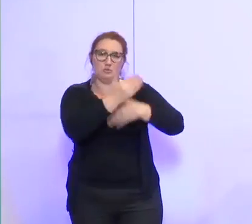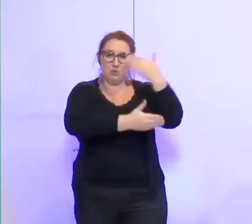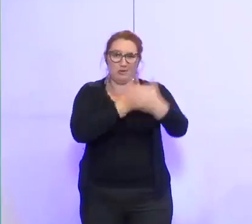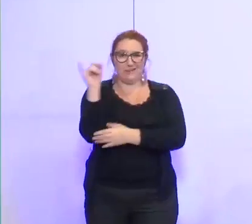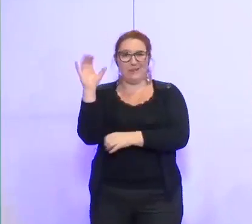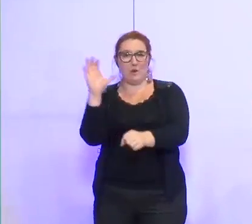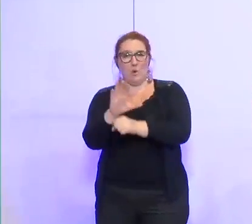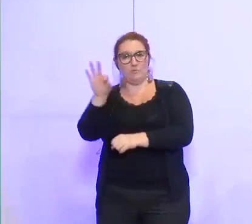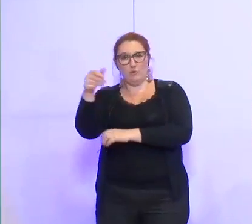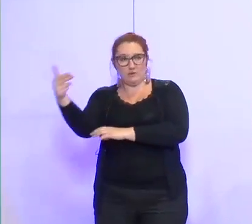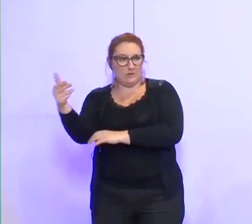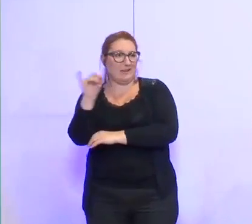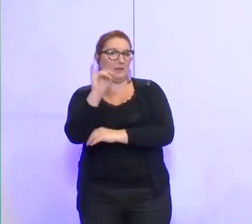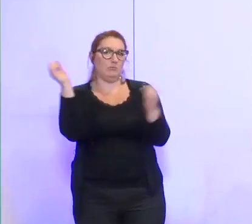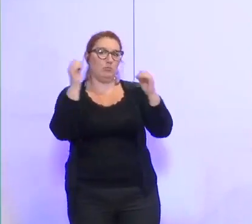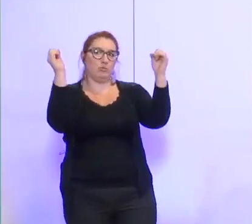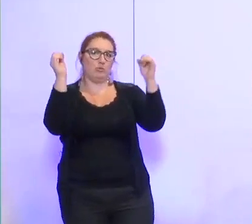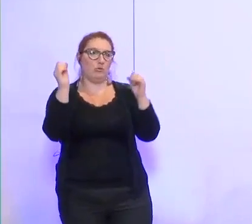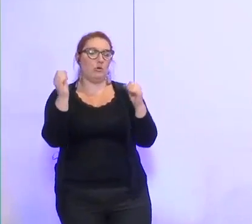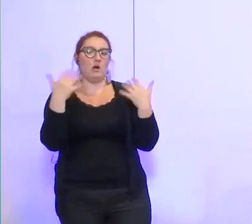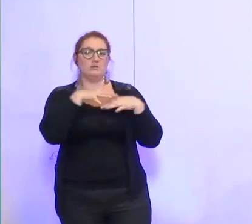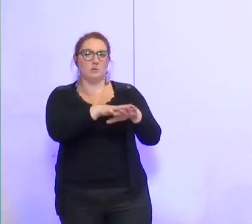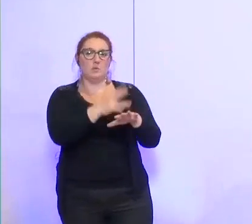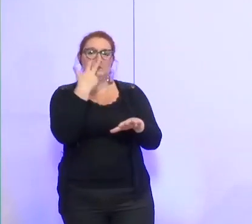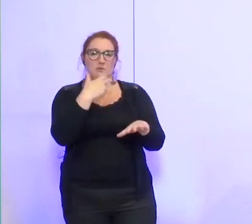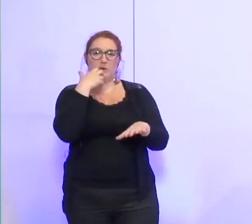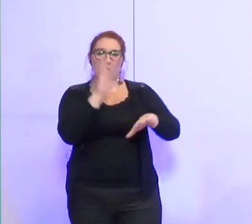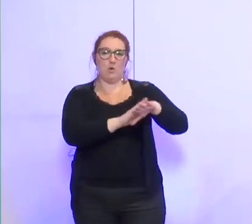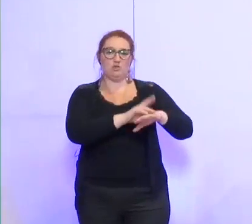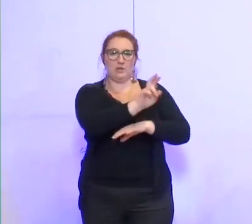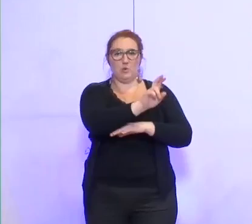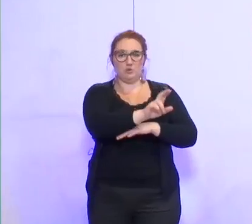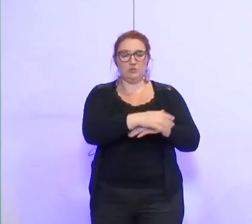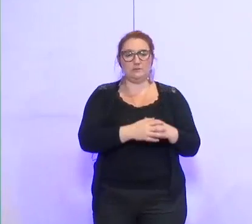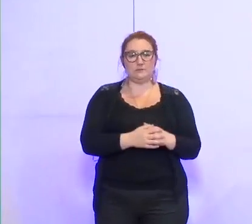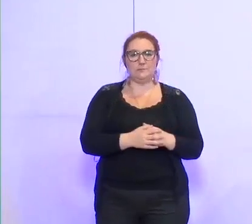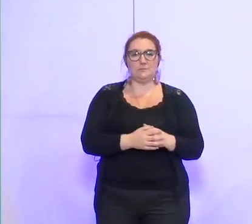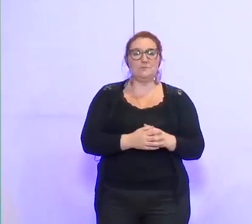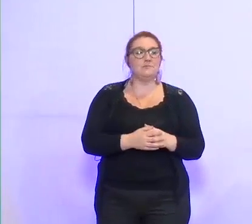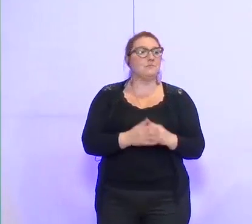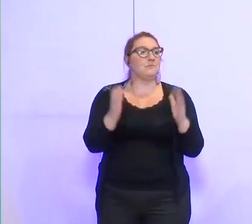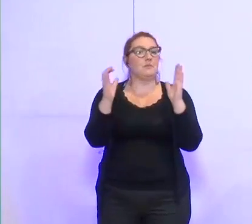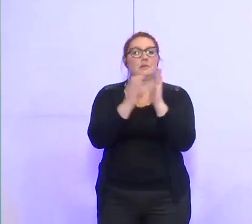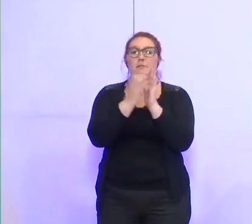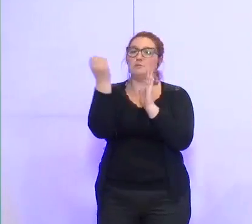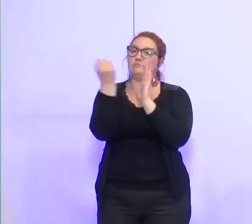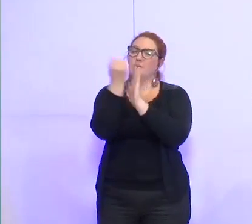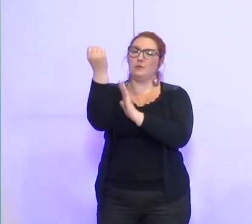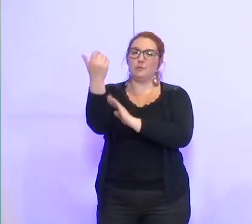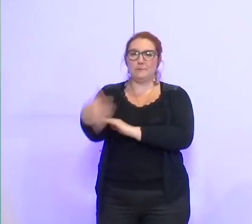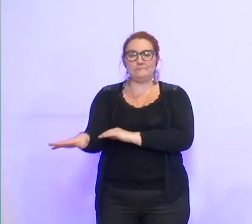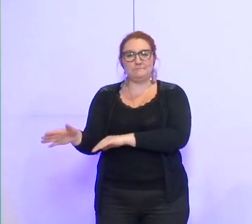vote contre ? Le Front National. Qui vote pour ? Le Rassemblement citoyen de la gauche et des écologistes. Cette délibération est donc